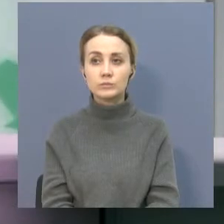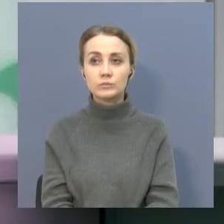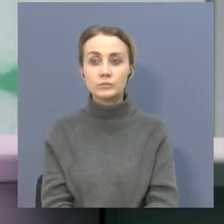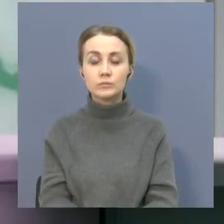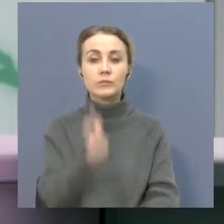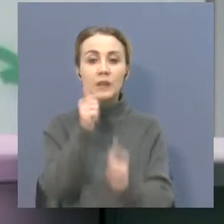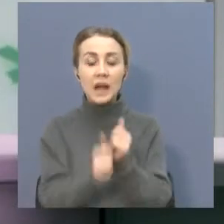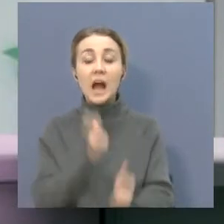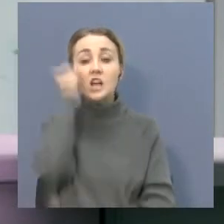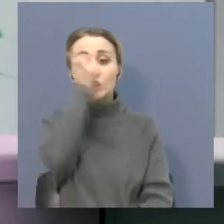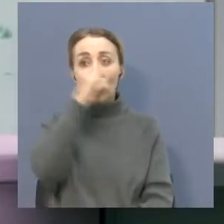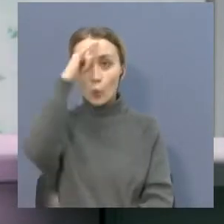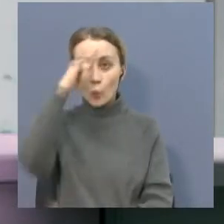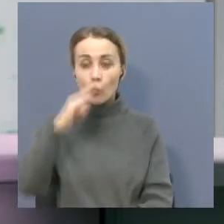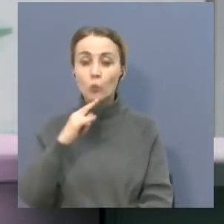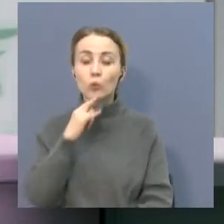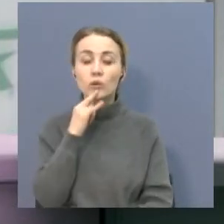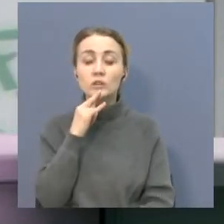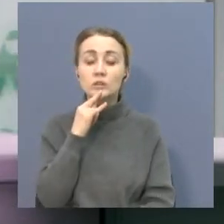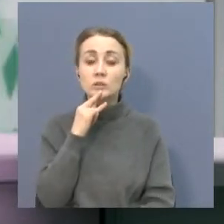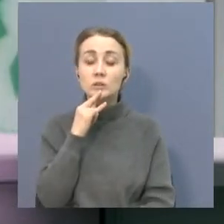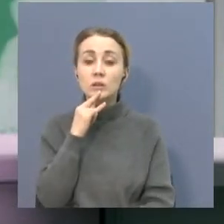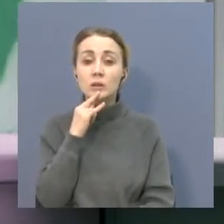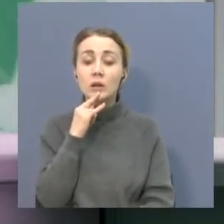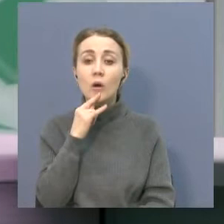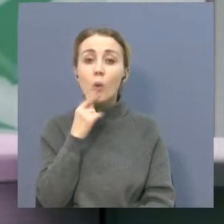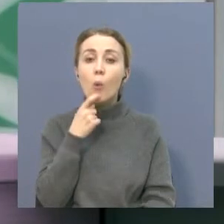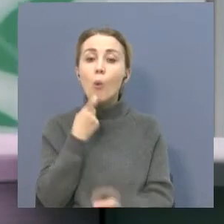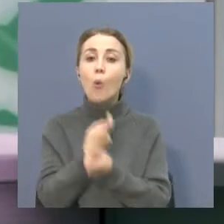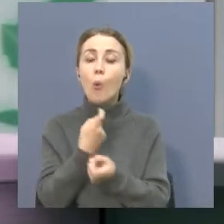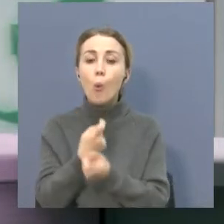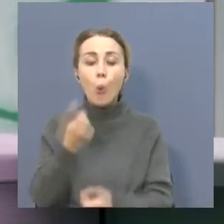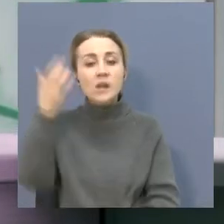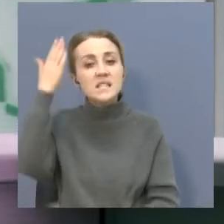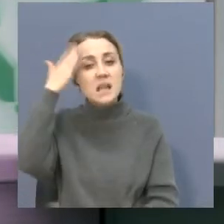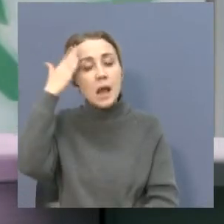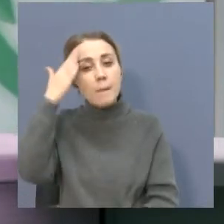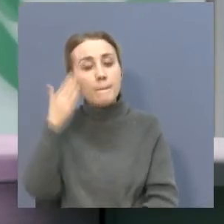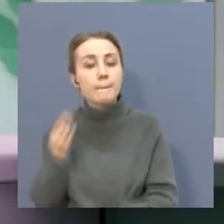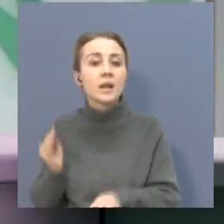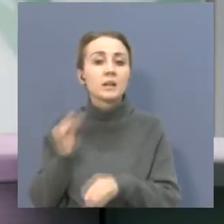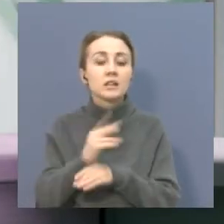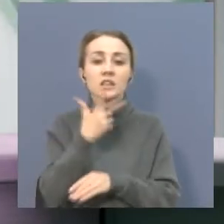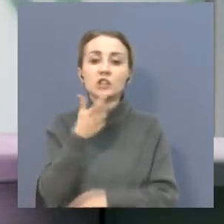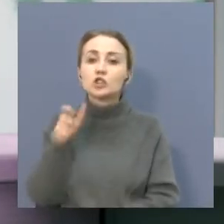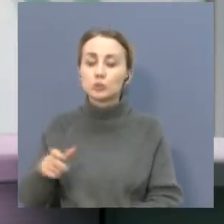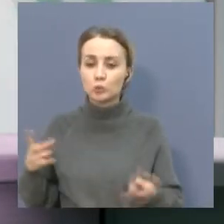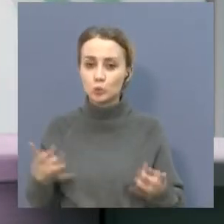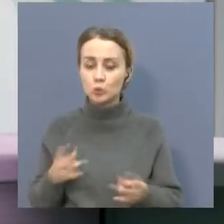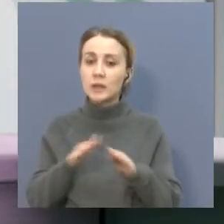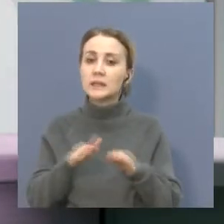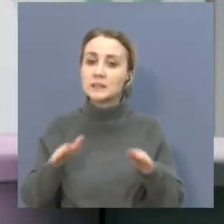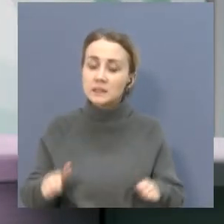Қазақстанда жыл сайын 300-ден астам адам сүйек кемігі трансплантациясына мұқтаж. Олардың тең жартысы балалар мен жасөспірімдер.